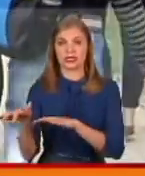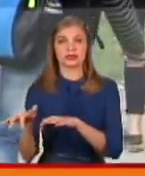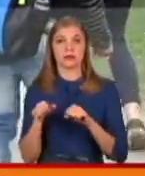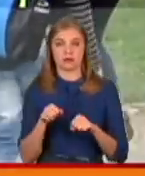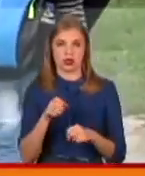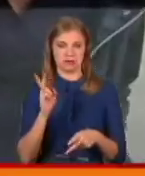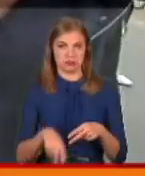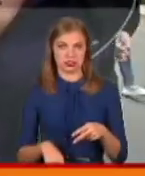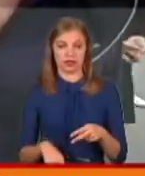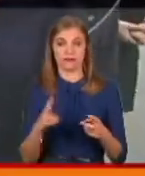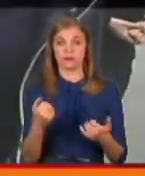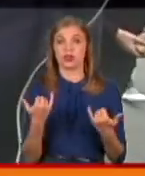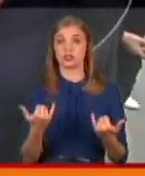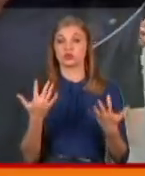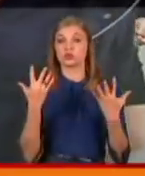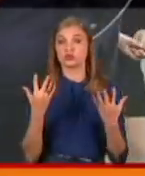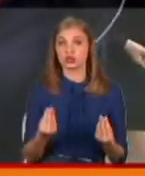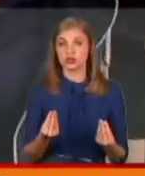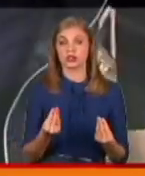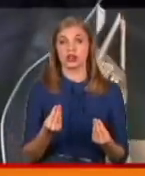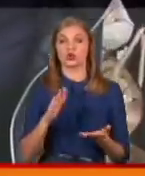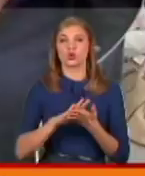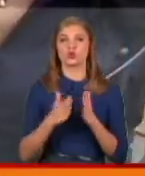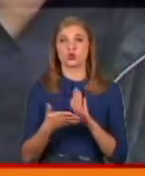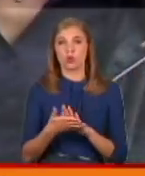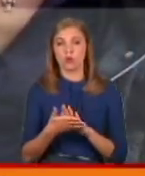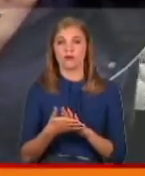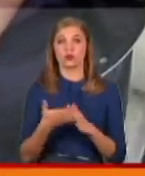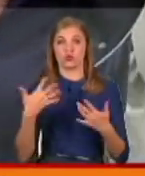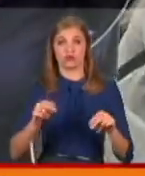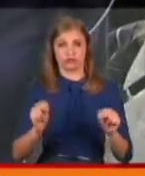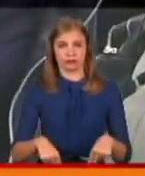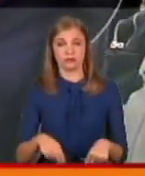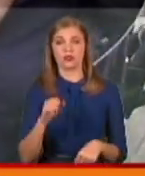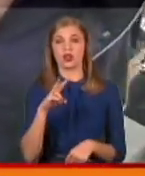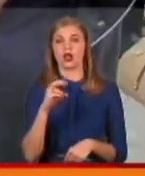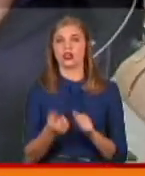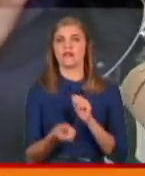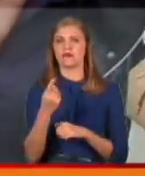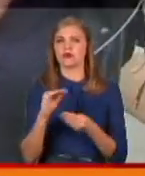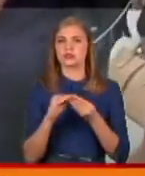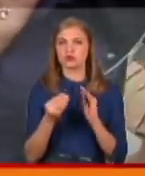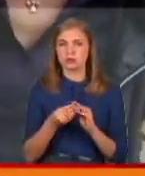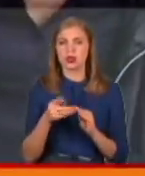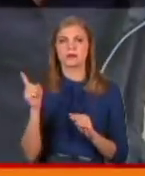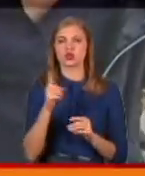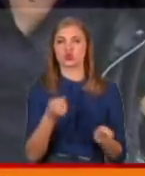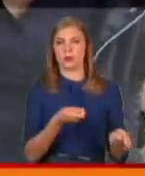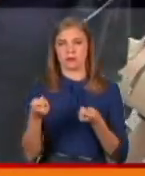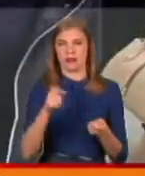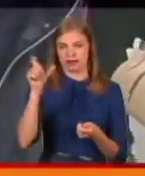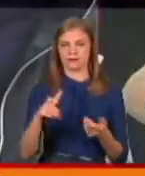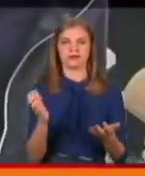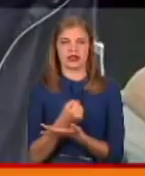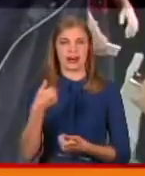забирати перестав. На сьогоднішній день договір якби то заключили, але виявилася проблема, що перевізник, який